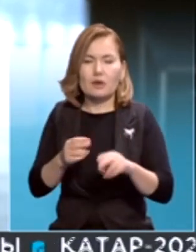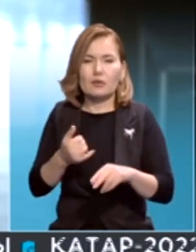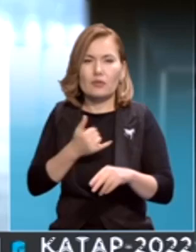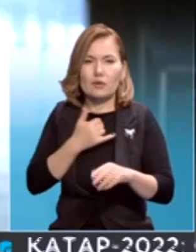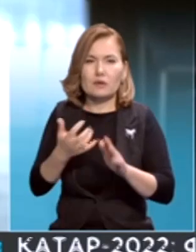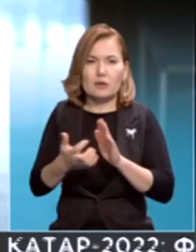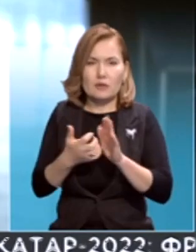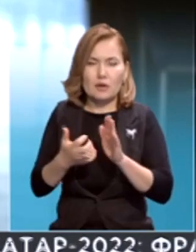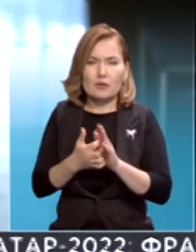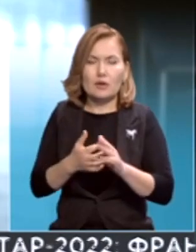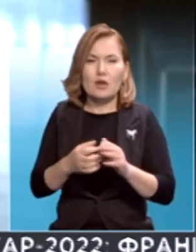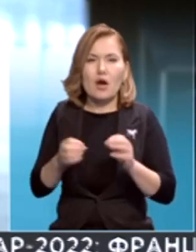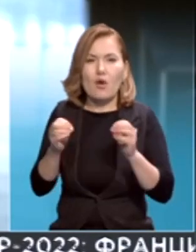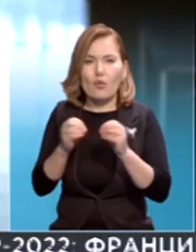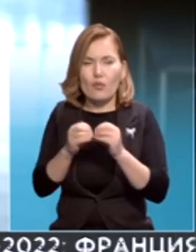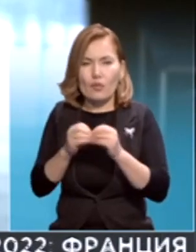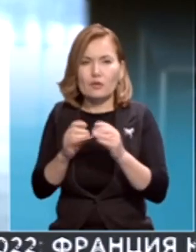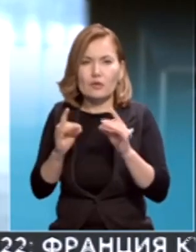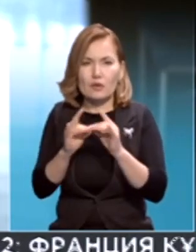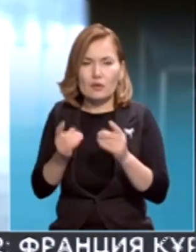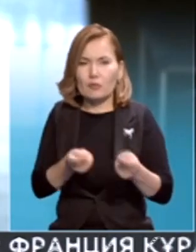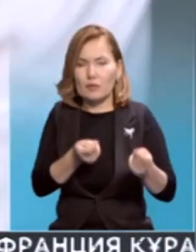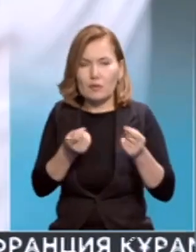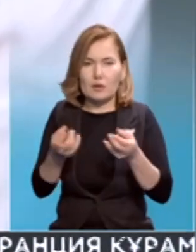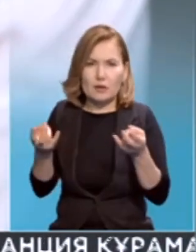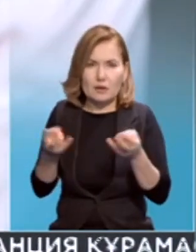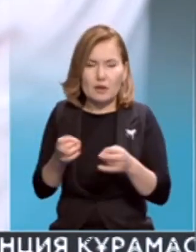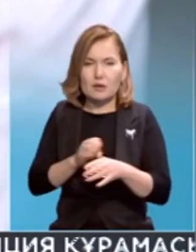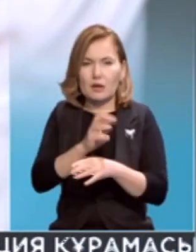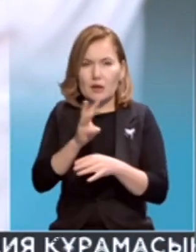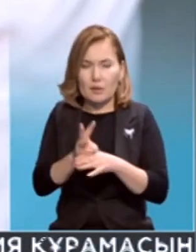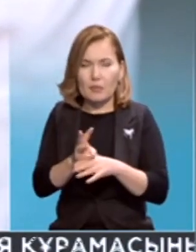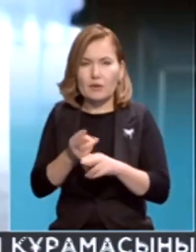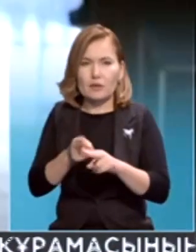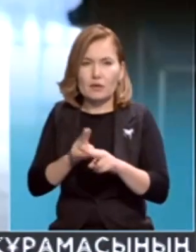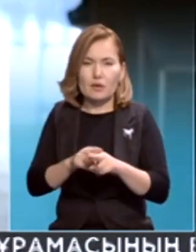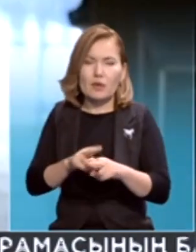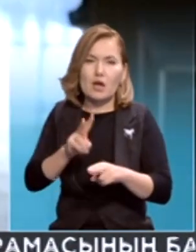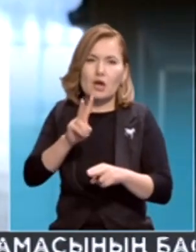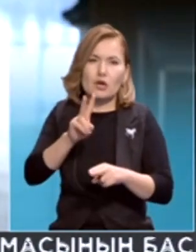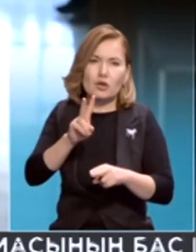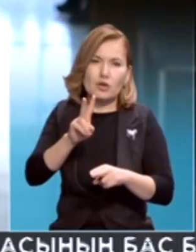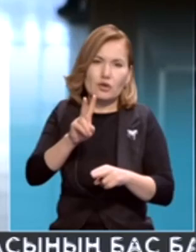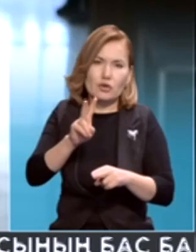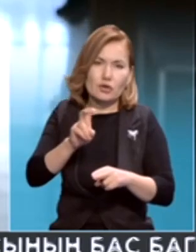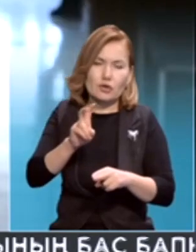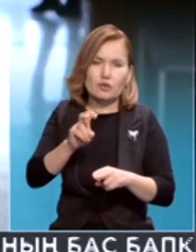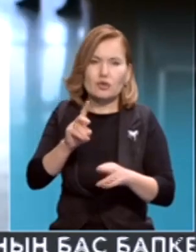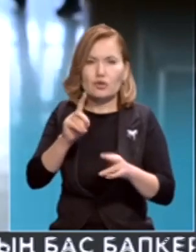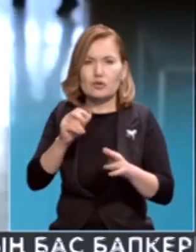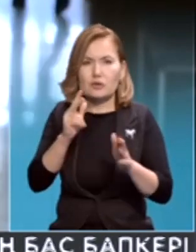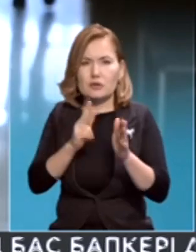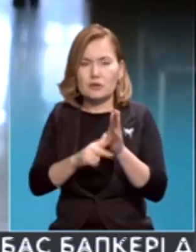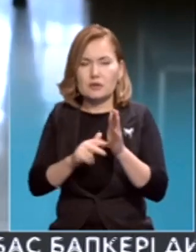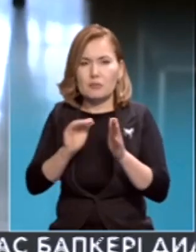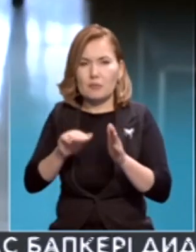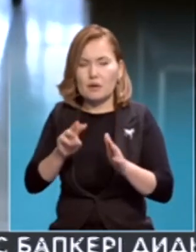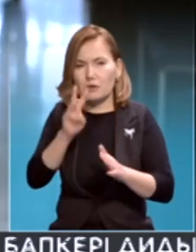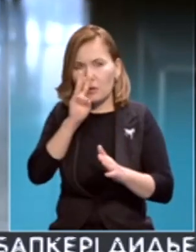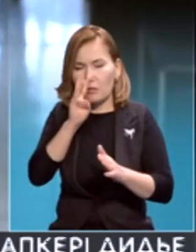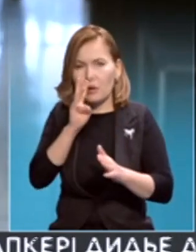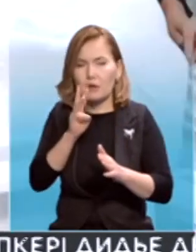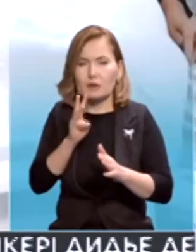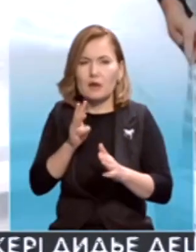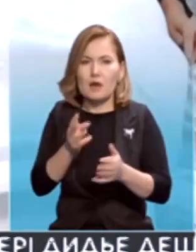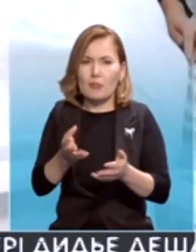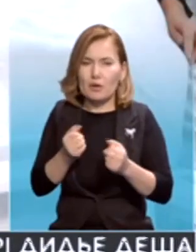Бізге әрине бір 10 койка болса, 8 койка болса өте жақсы болар еді. Медбикелер алатыны где-то 200-180. Әрине қалаймыз айлық